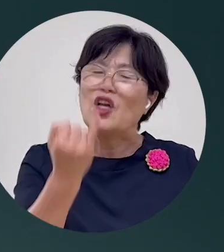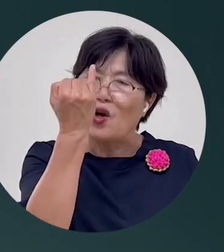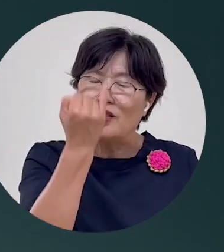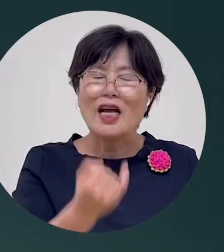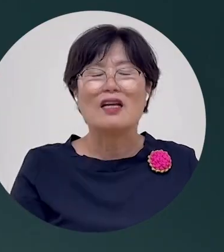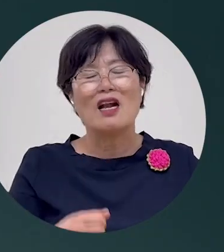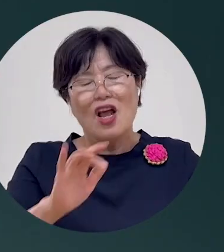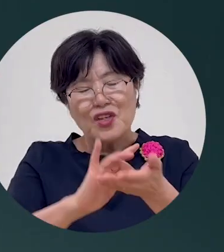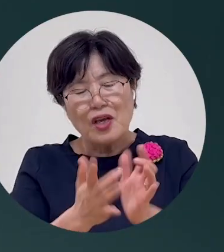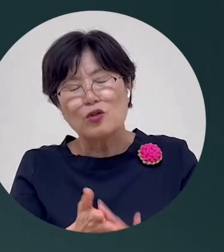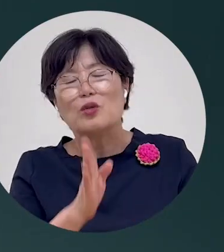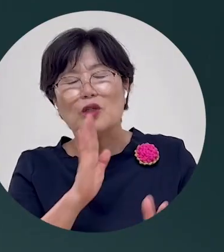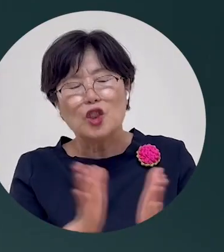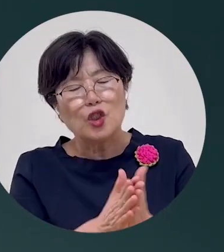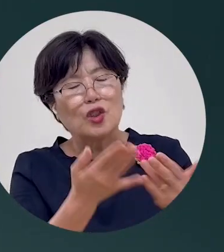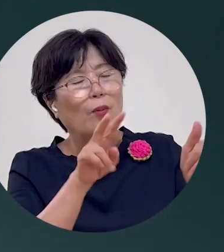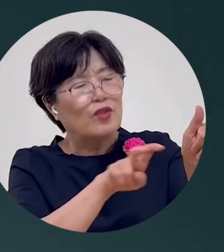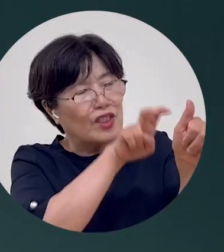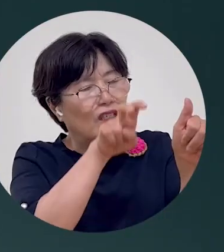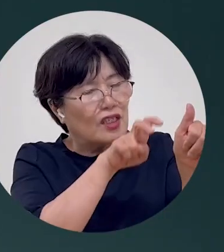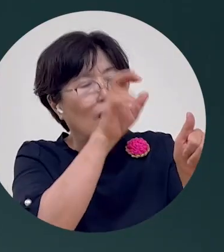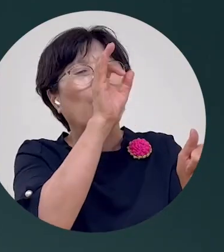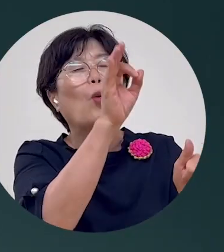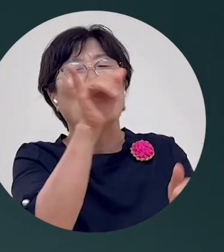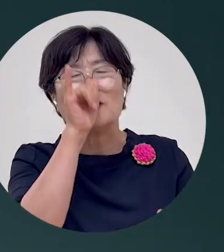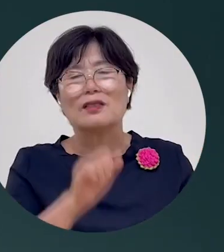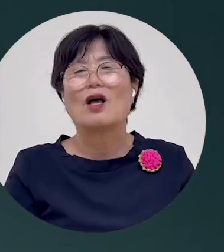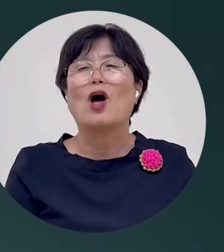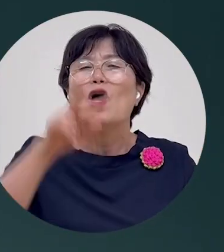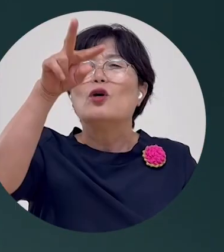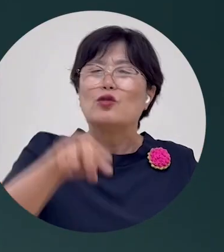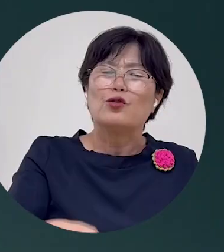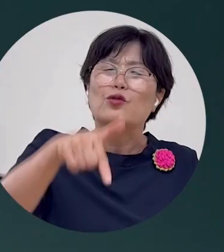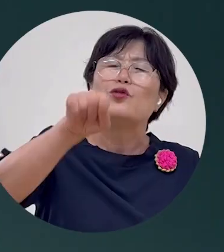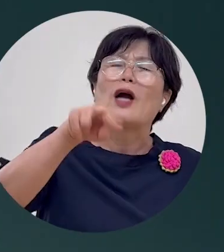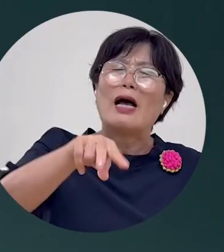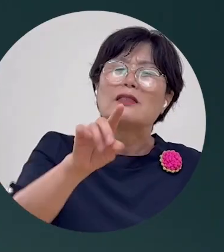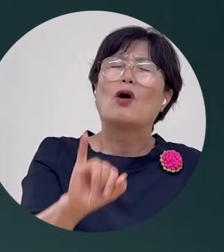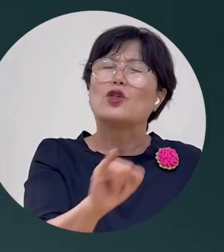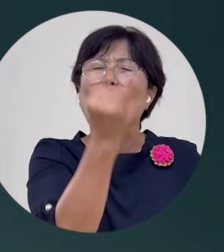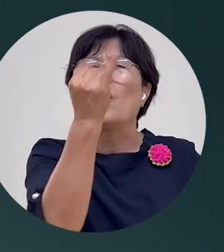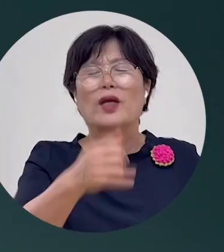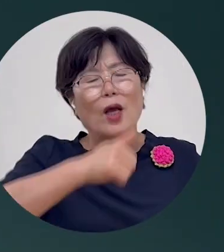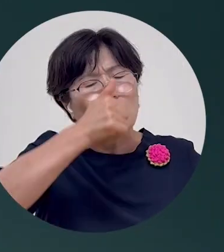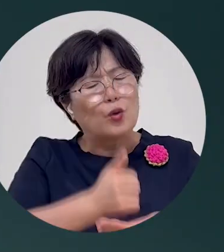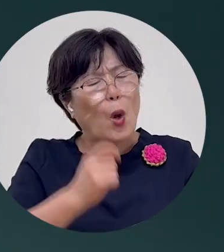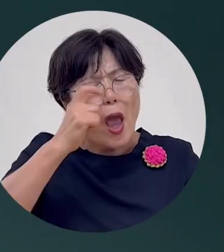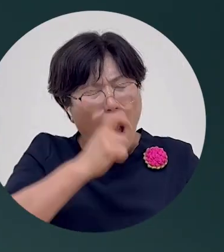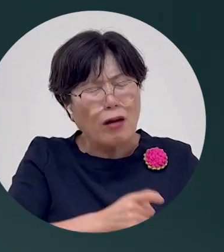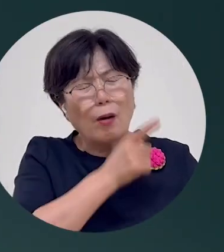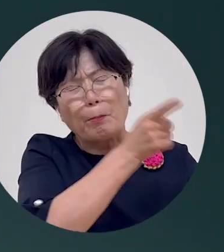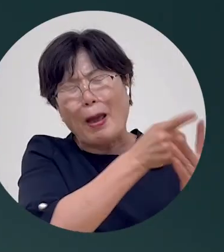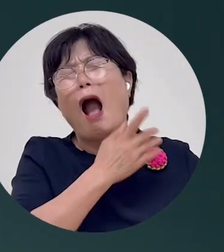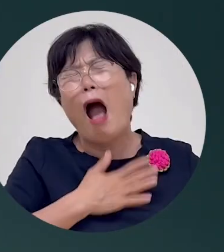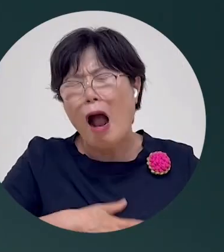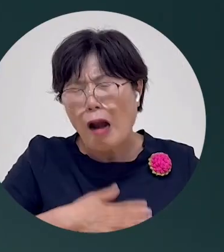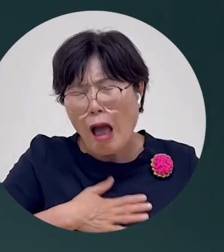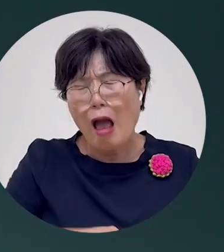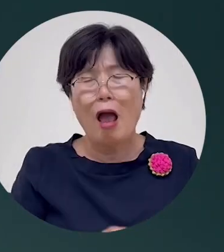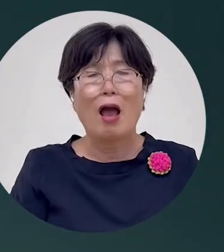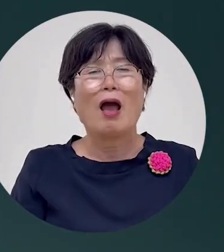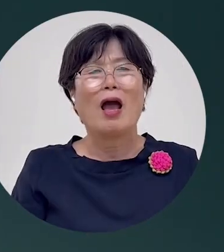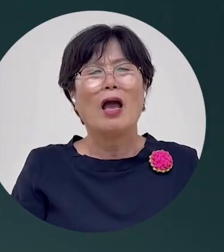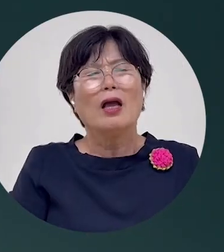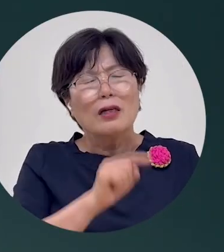지켜보신다고요? 예수님이. 자, 수가성 여인의 죄악을 다 아시고 그 생각을 다 아시지만 예수님이